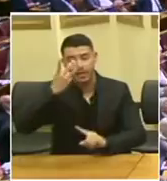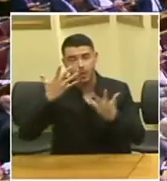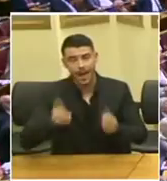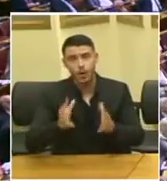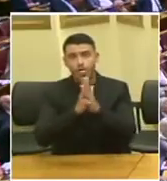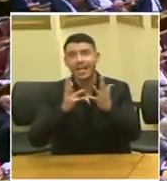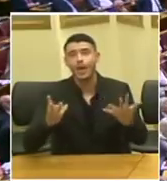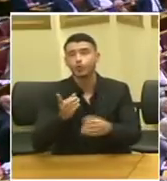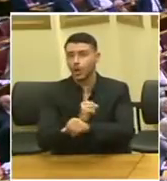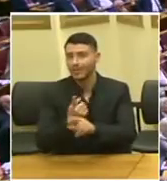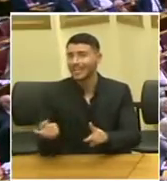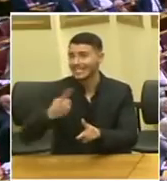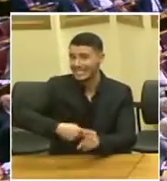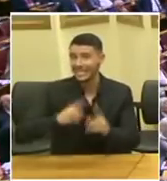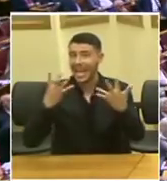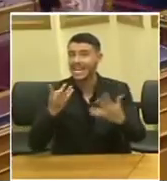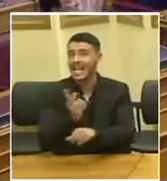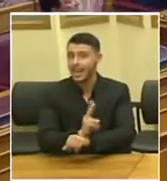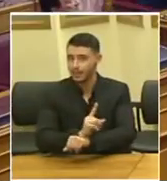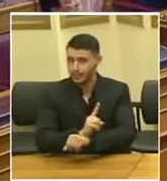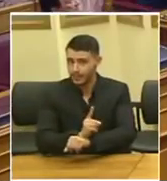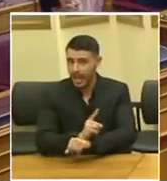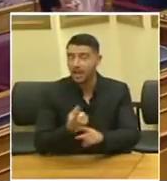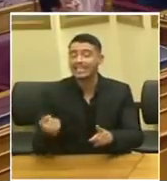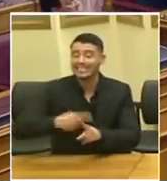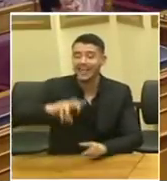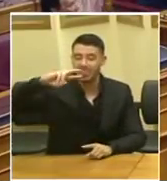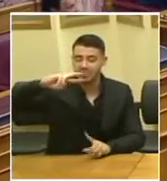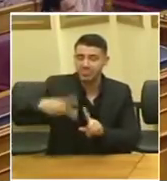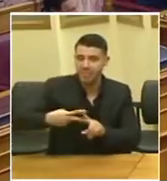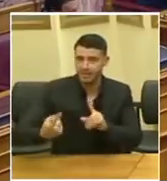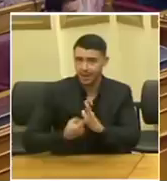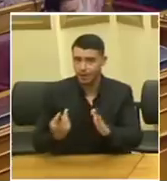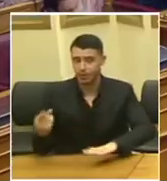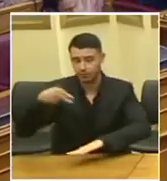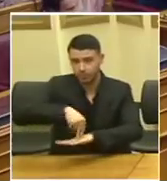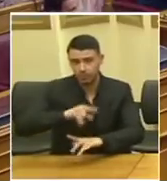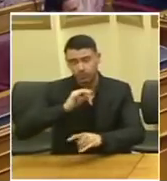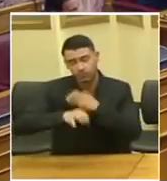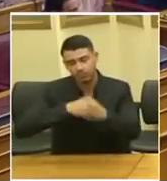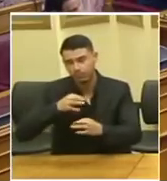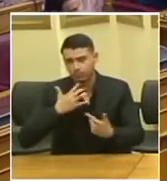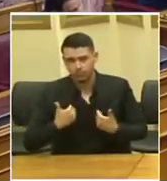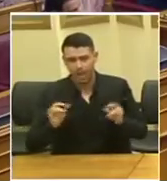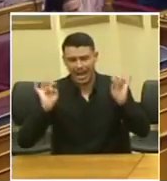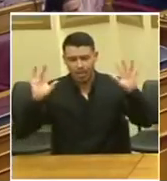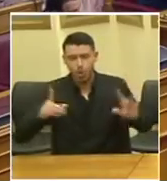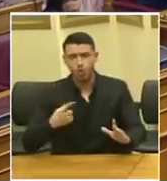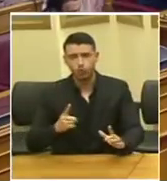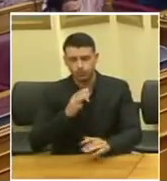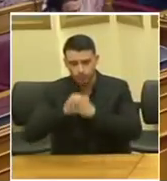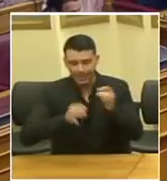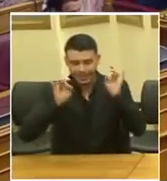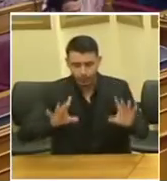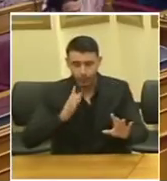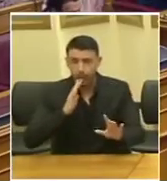9 δευτερολογία, συν 3 τριτολογία, δεν τα έχω φτάσει ακόμα καν. Δεν έχω πρωτολογήσει καθόλου, δεν έχω δευτερολογήσει. Δώστε